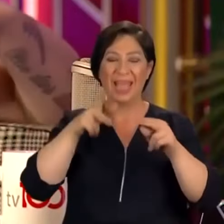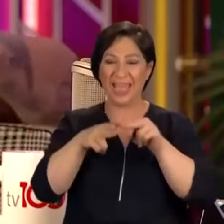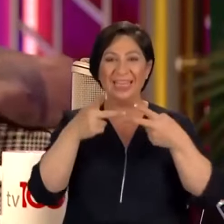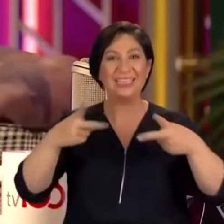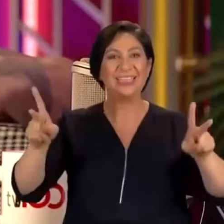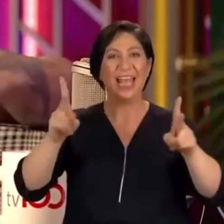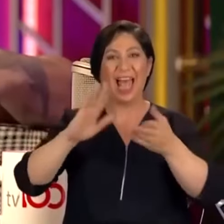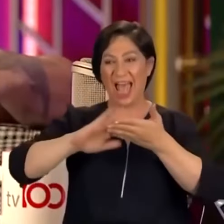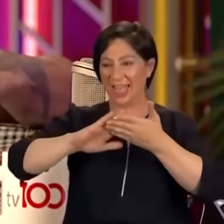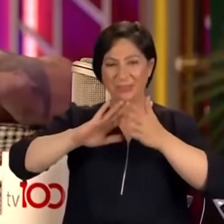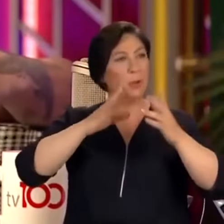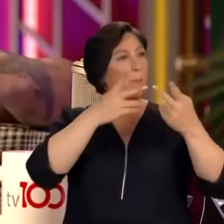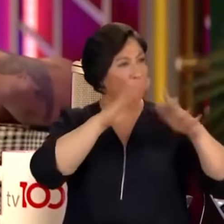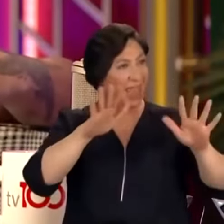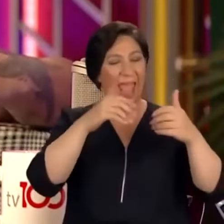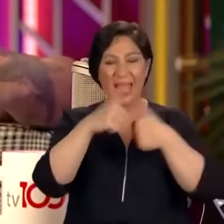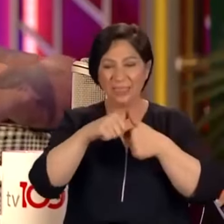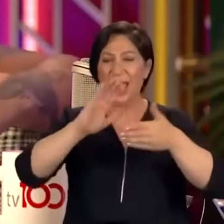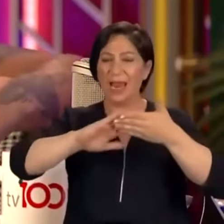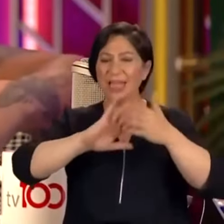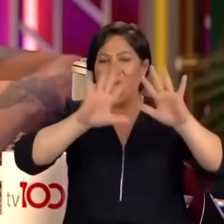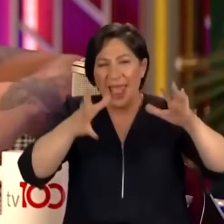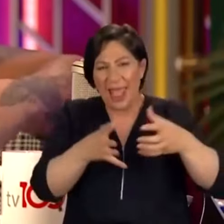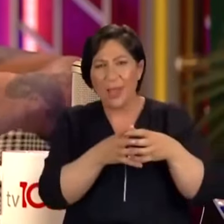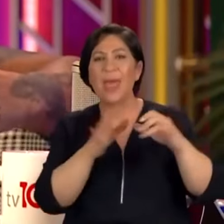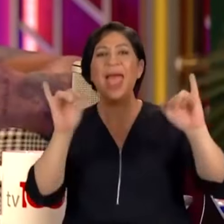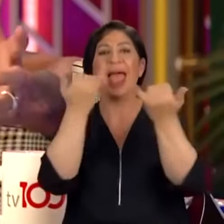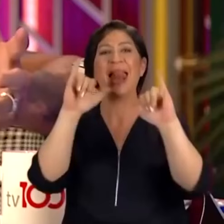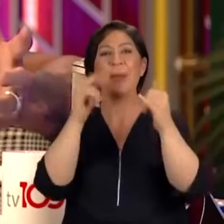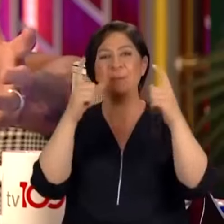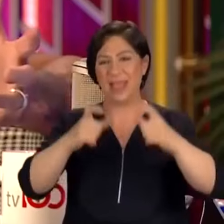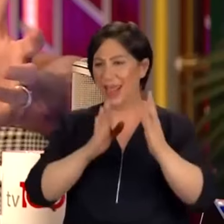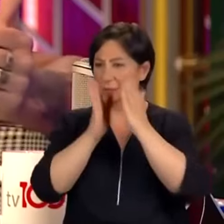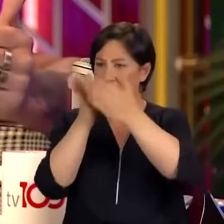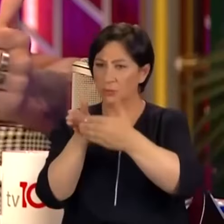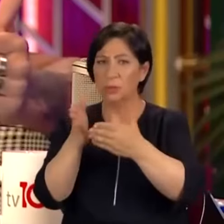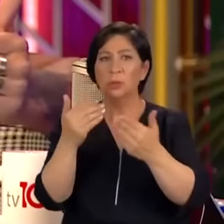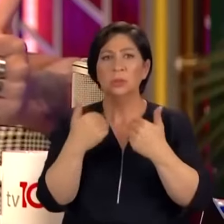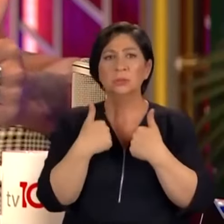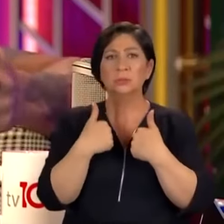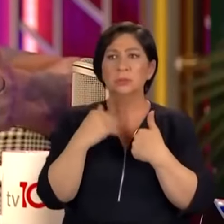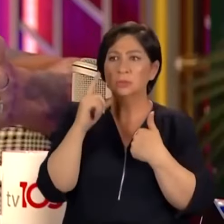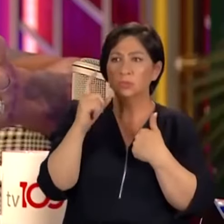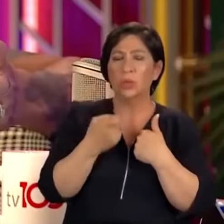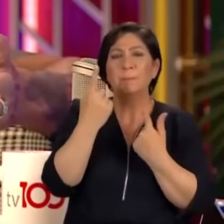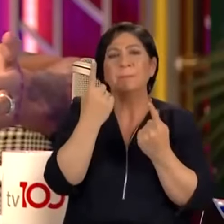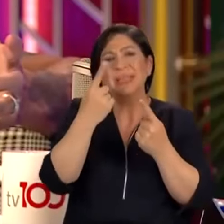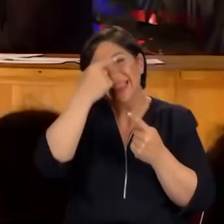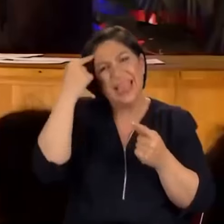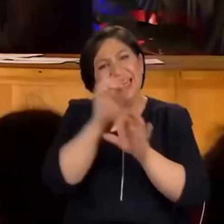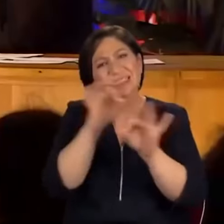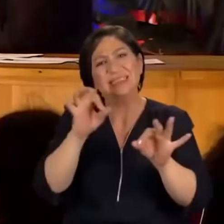yere arkadaşlarımızla birlikte eşlerimizle birlikte eğlenmeye gittiğimiz bir yerde bizi bulan bir